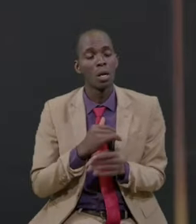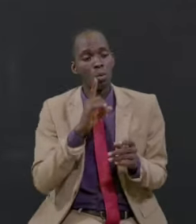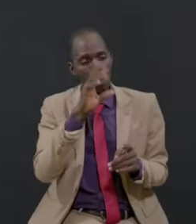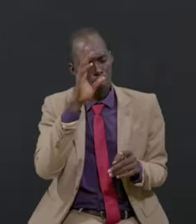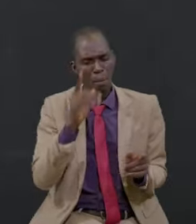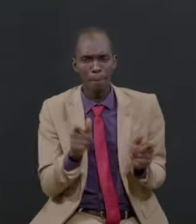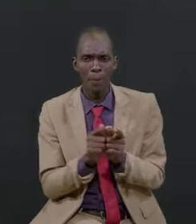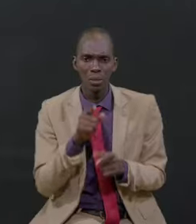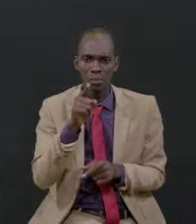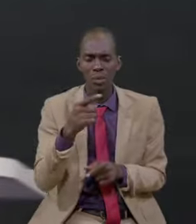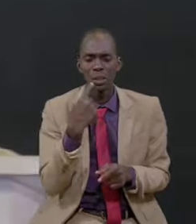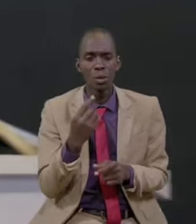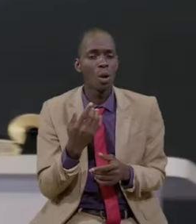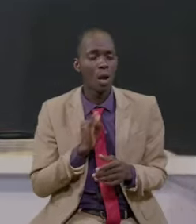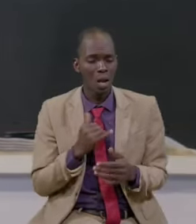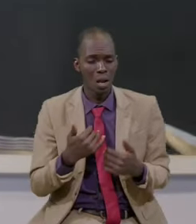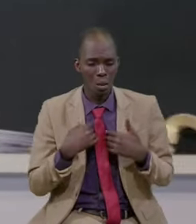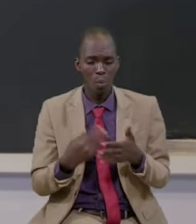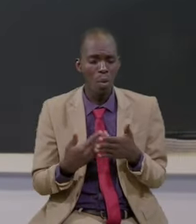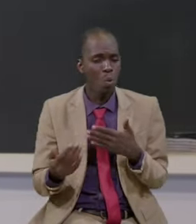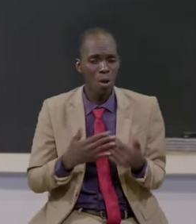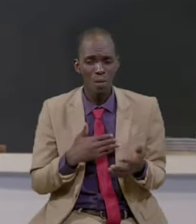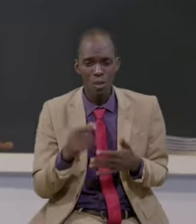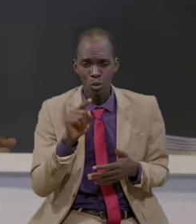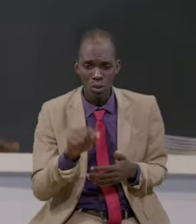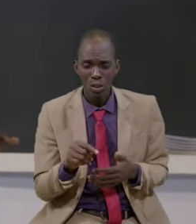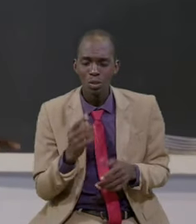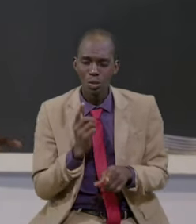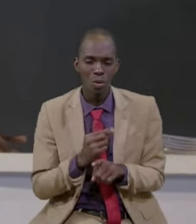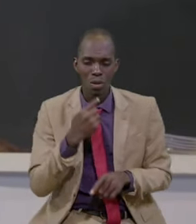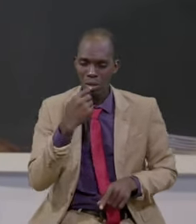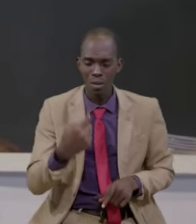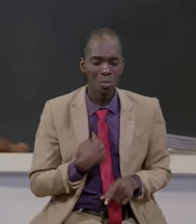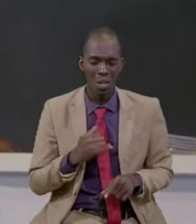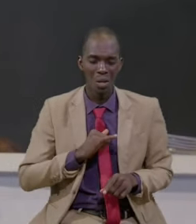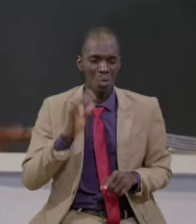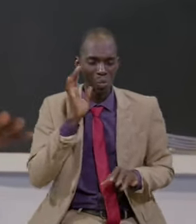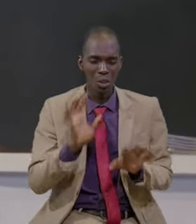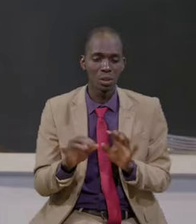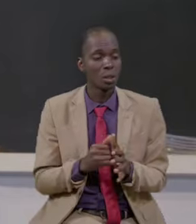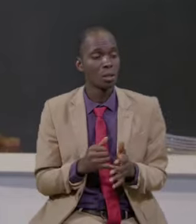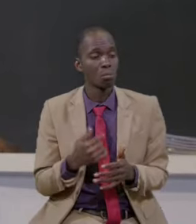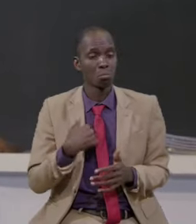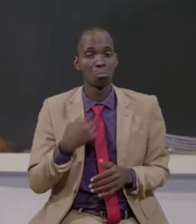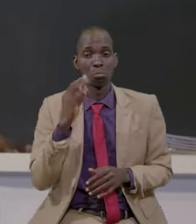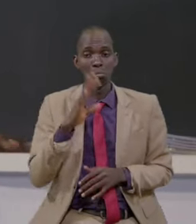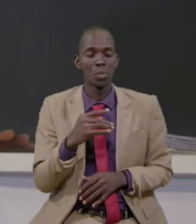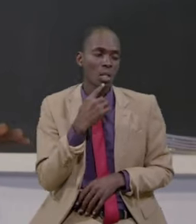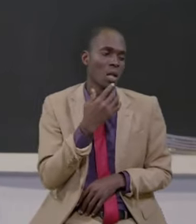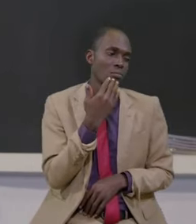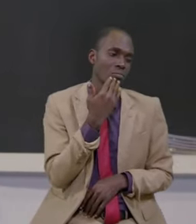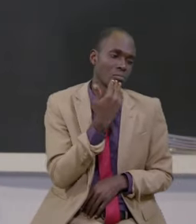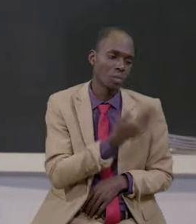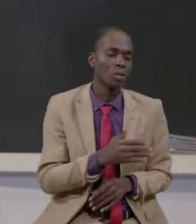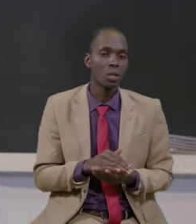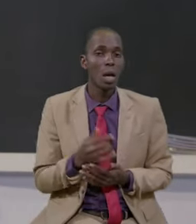tout ce qu'il faut. Et de lui dire seulement, et c'est fait. J'ai dit merci. Je pensais